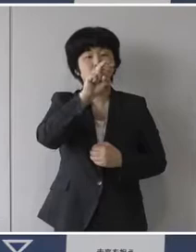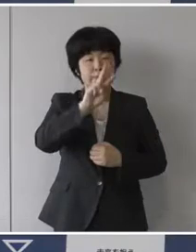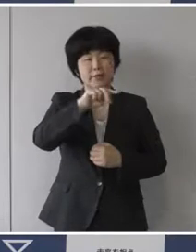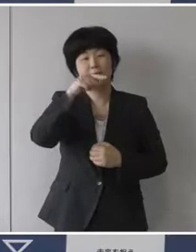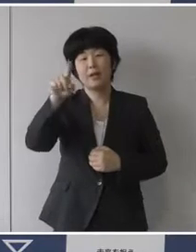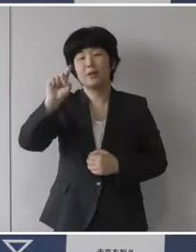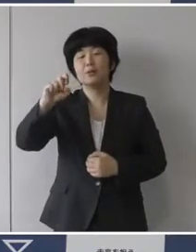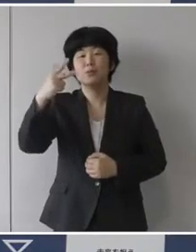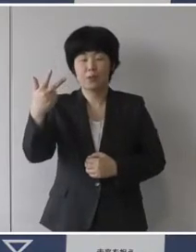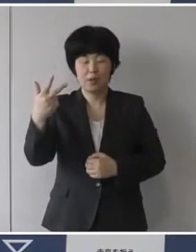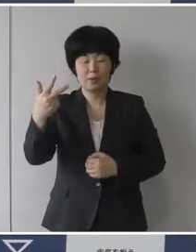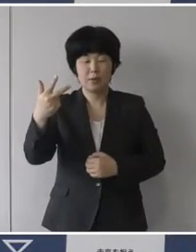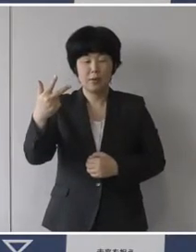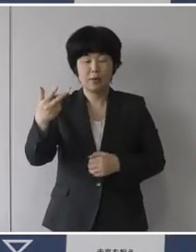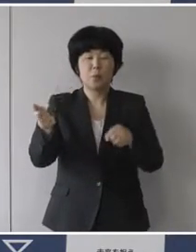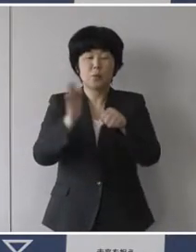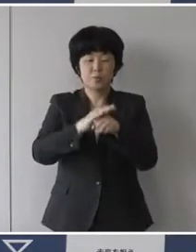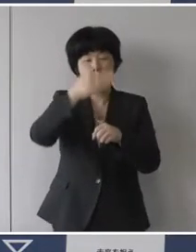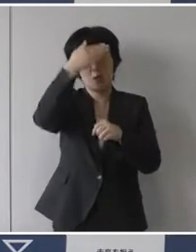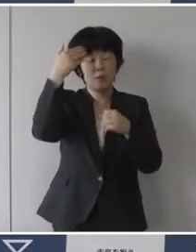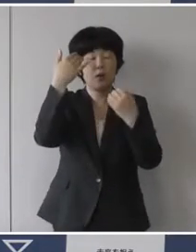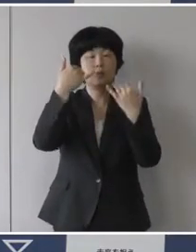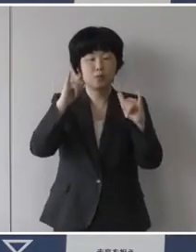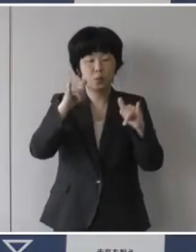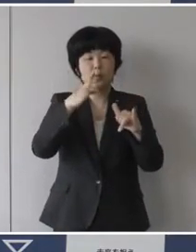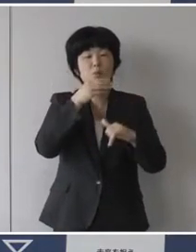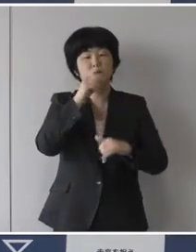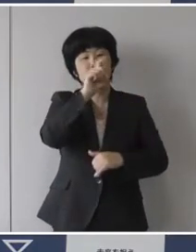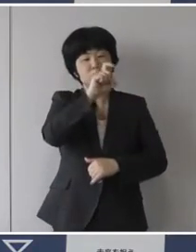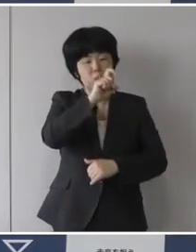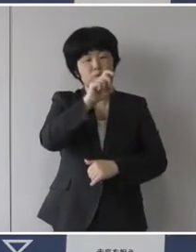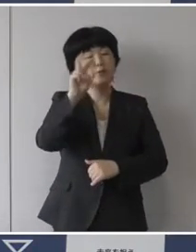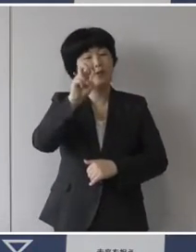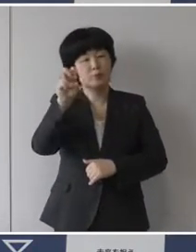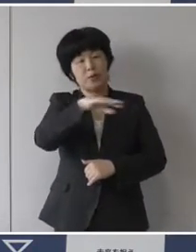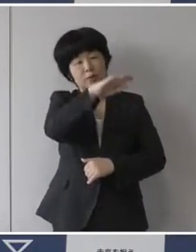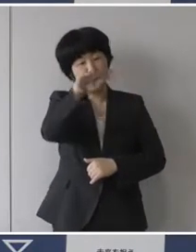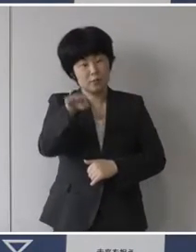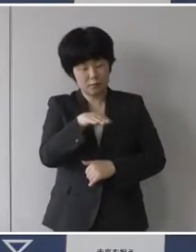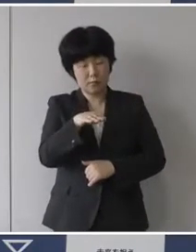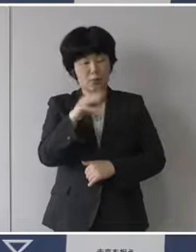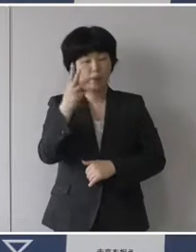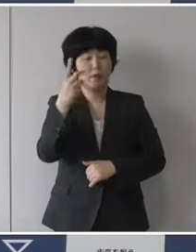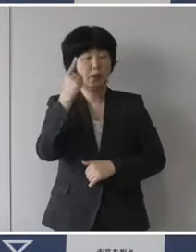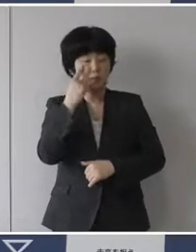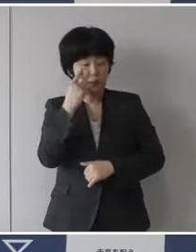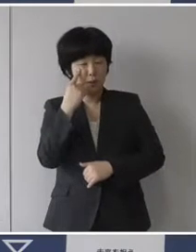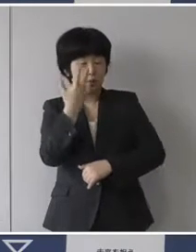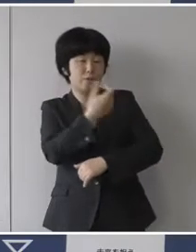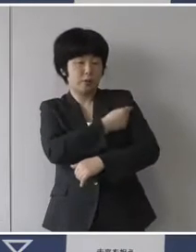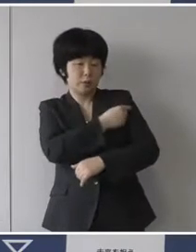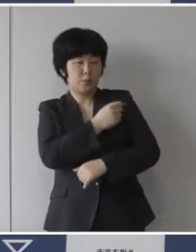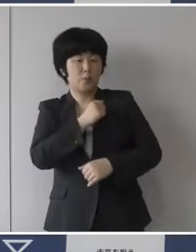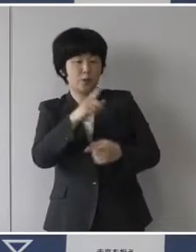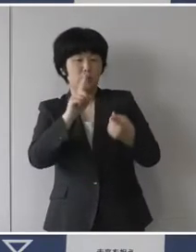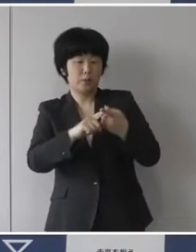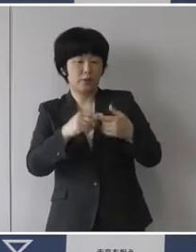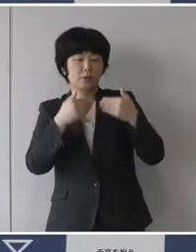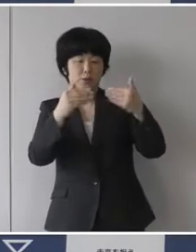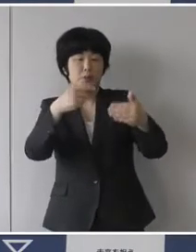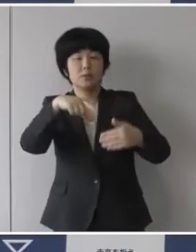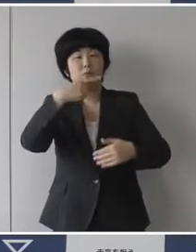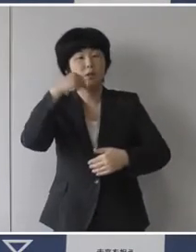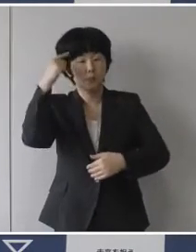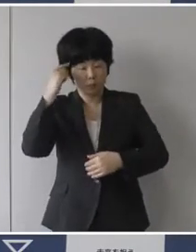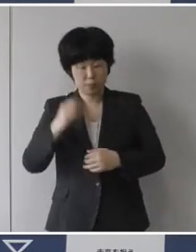て、若者世代の、10代、20代ですね、その、3回目接種を、積極的に進めていこうというふうに